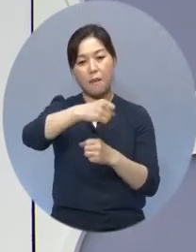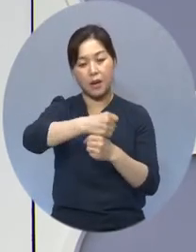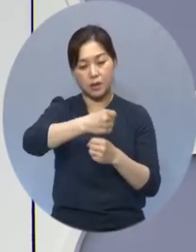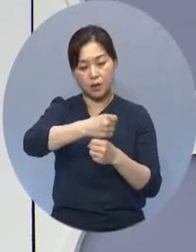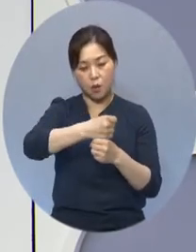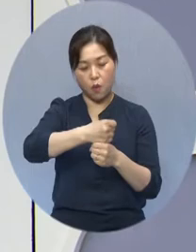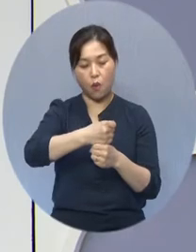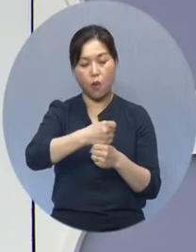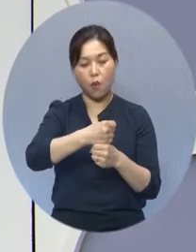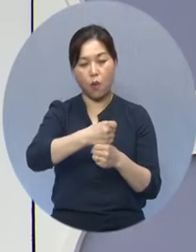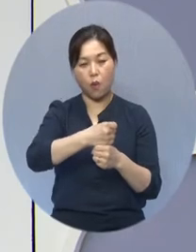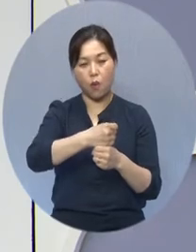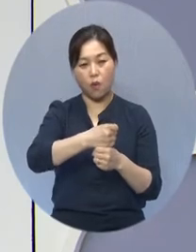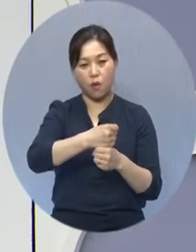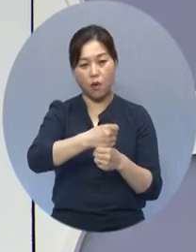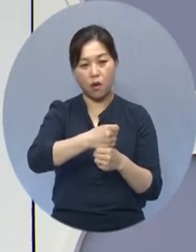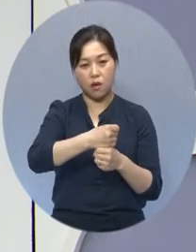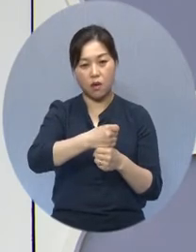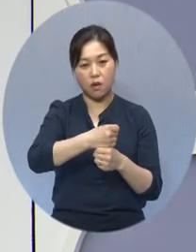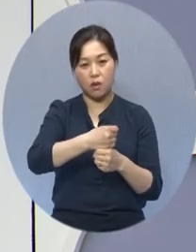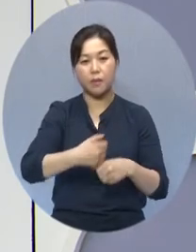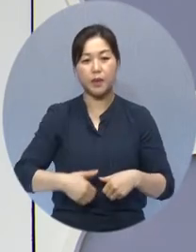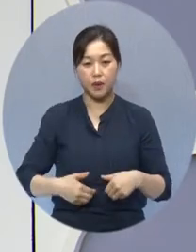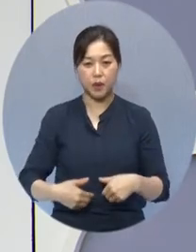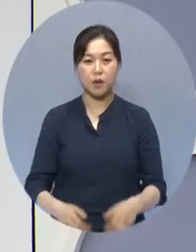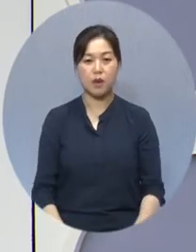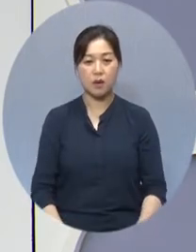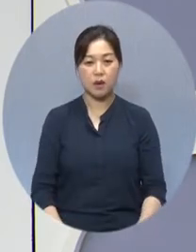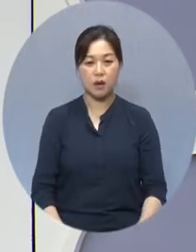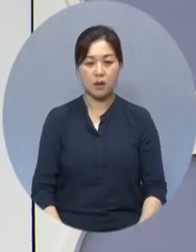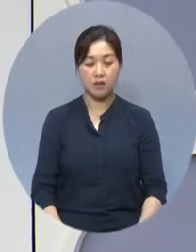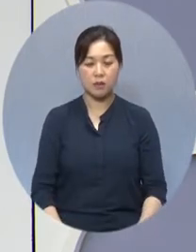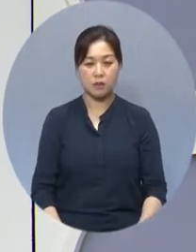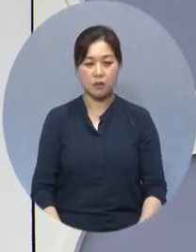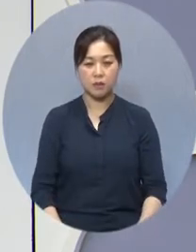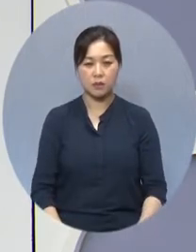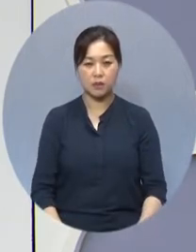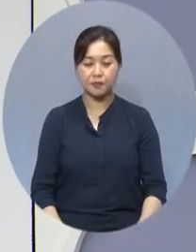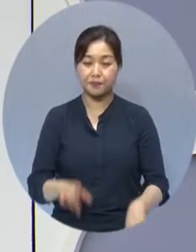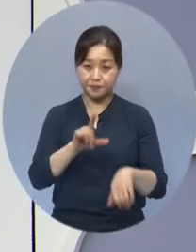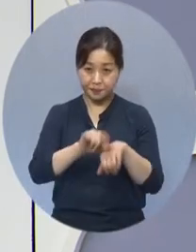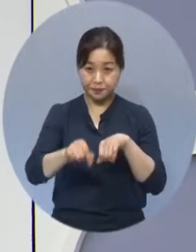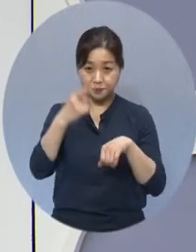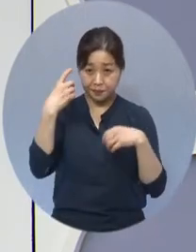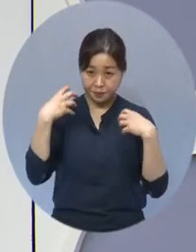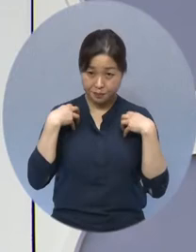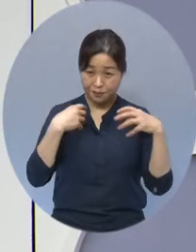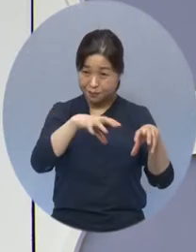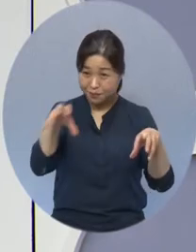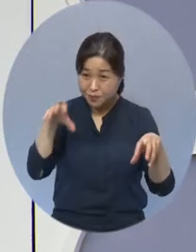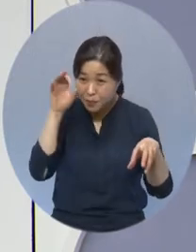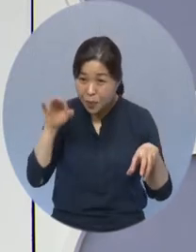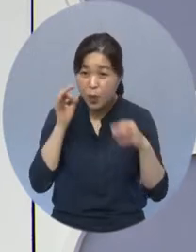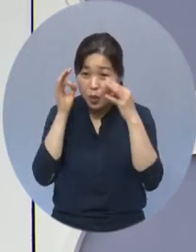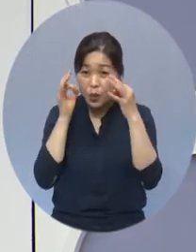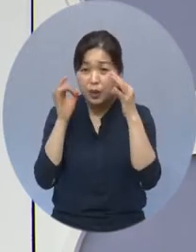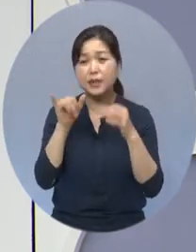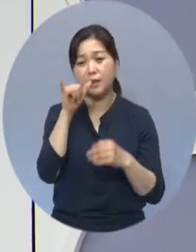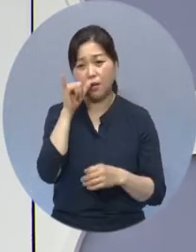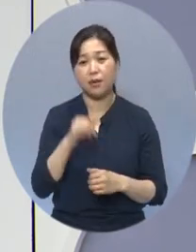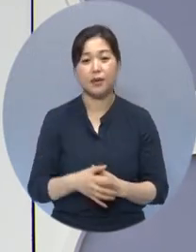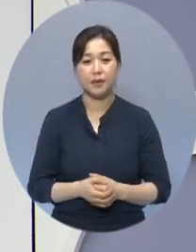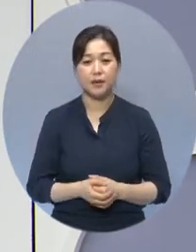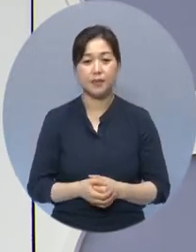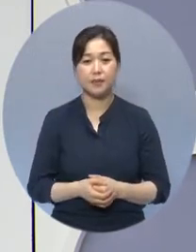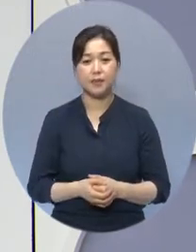드리고 이렇게 해야 되는데 나름대로 지자체마다 다 노력을 하고 있어요. 그래서